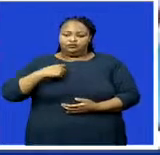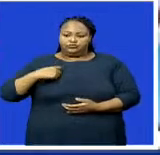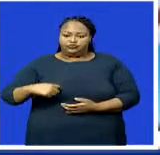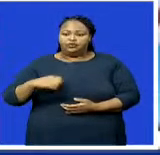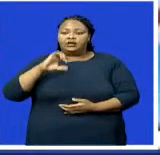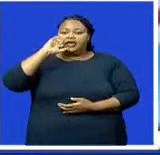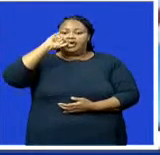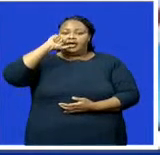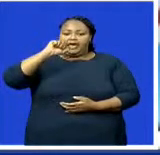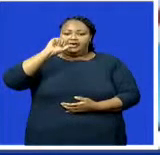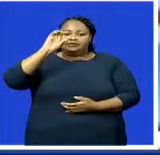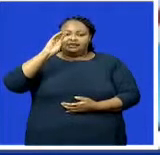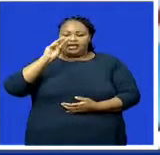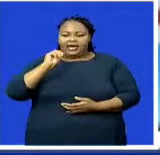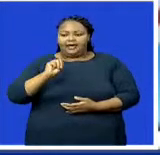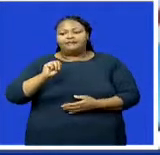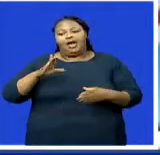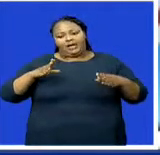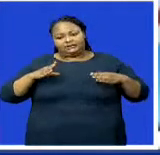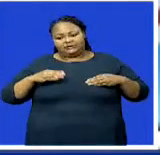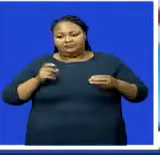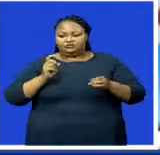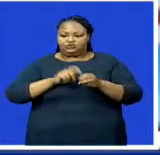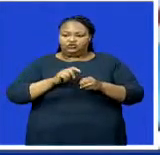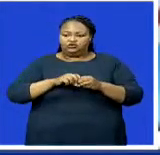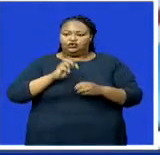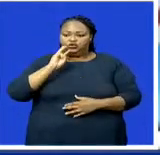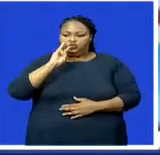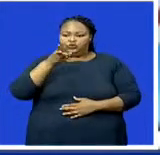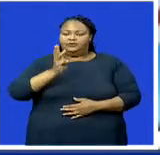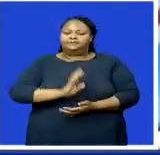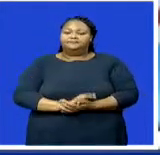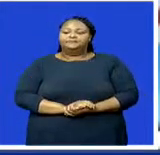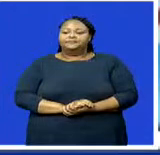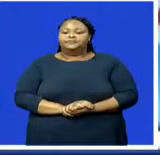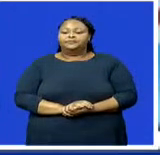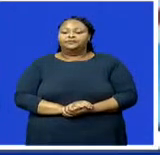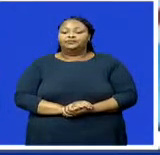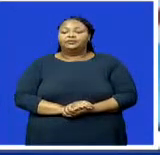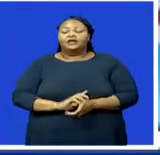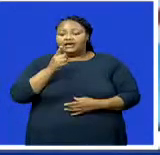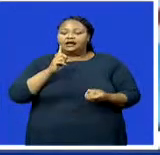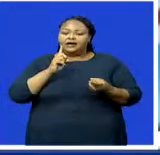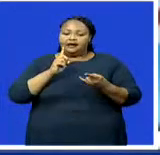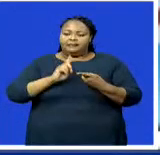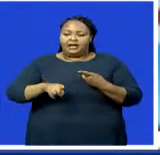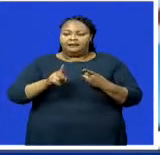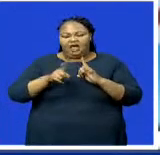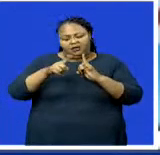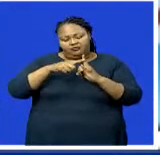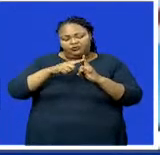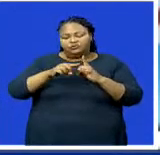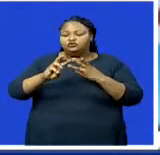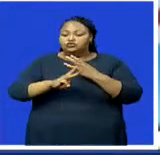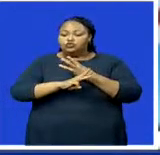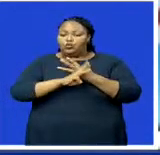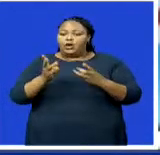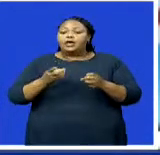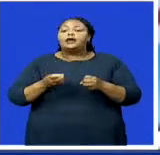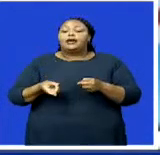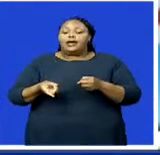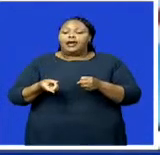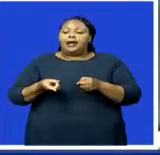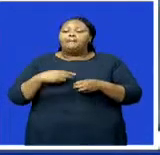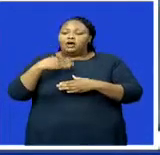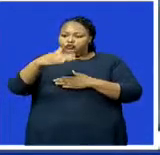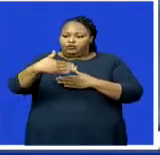sekavumile. Asavuma lenzebe lamacembu avete ukuthi lenzebe ingadlala emkhathini wolevi aphinze achubeke nokudlala imidlalo